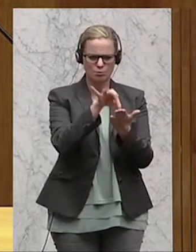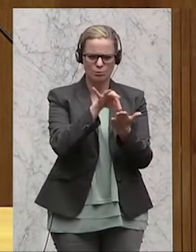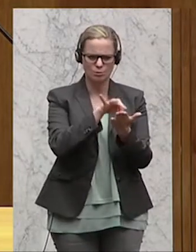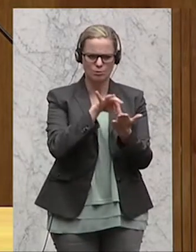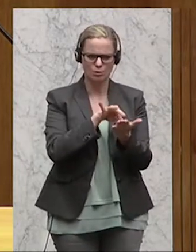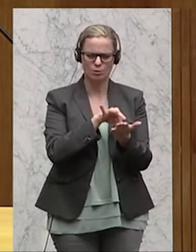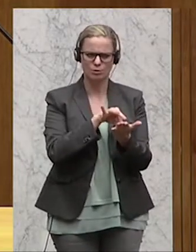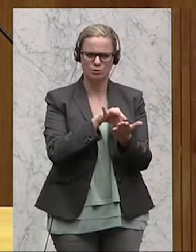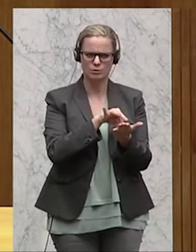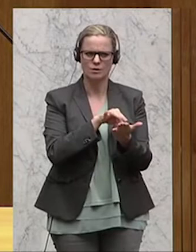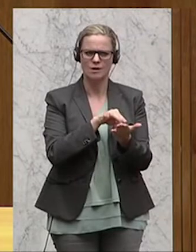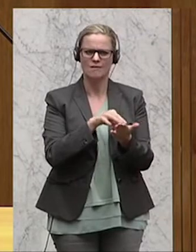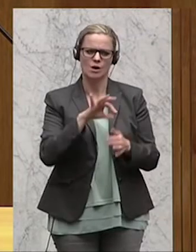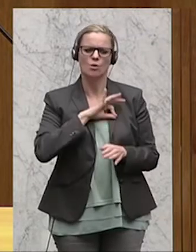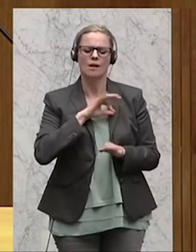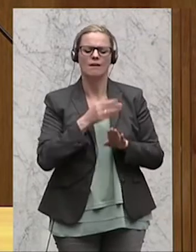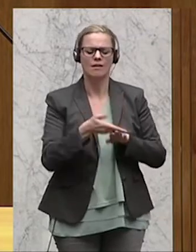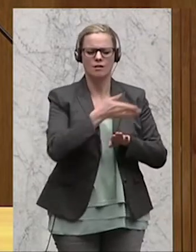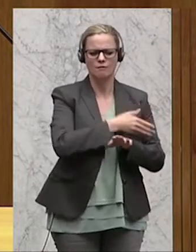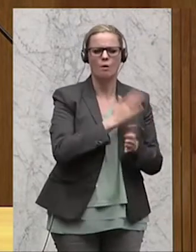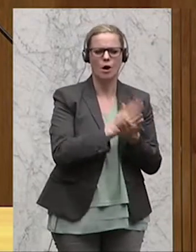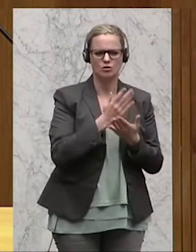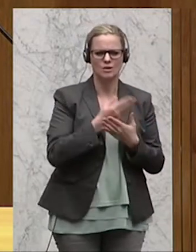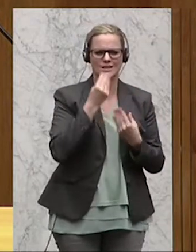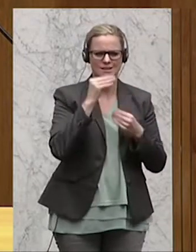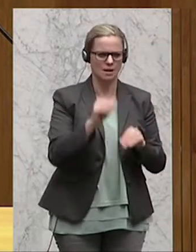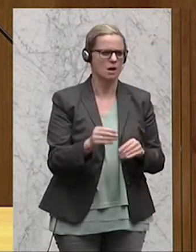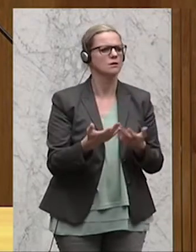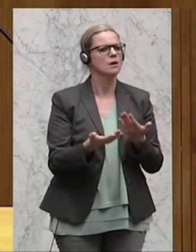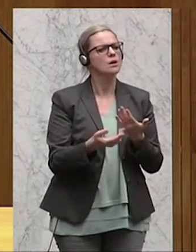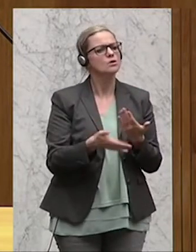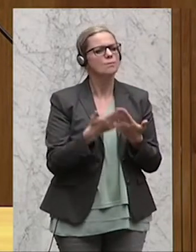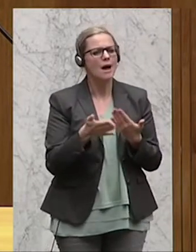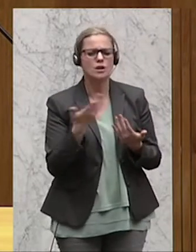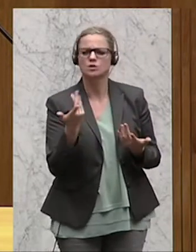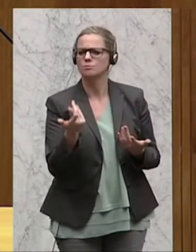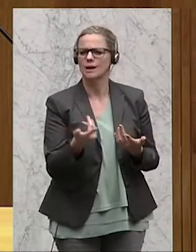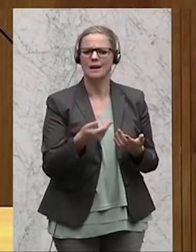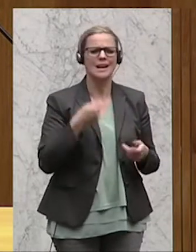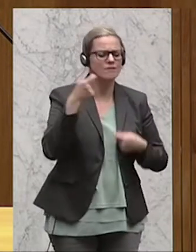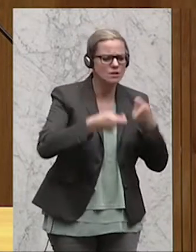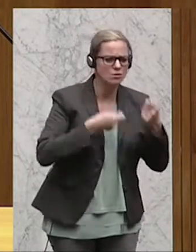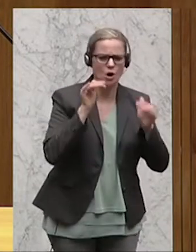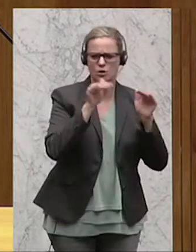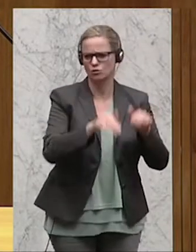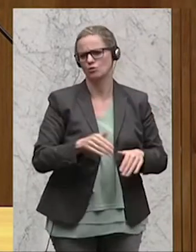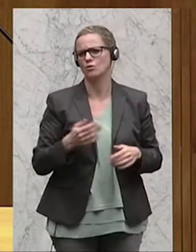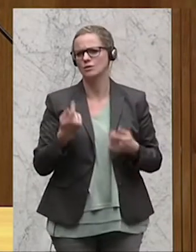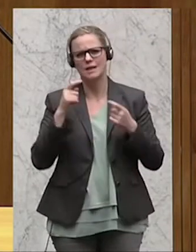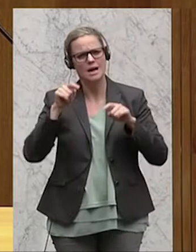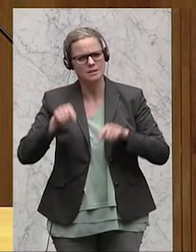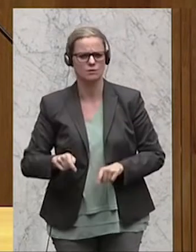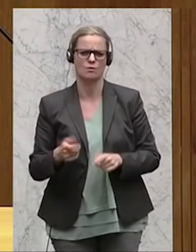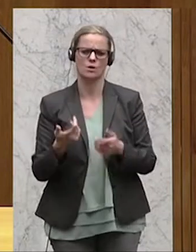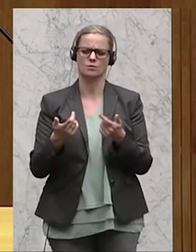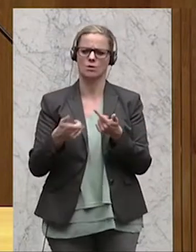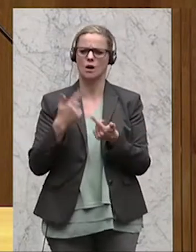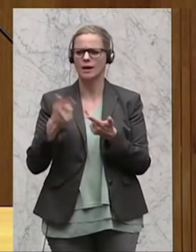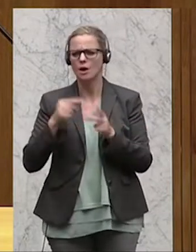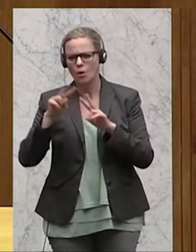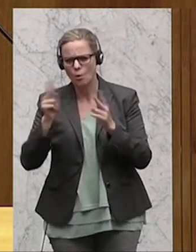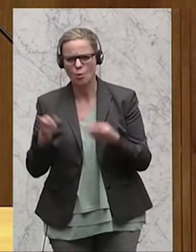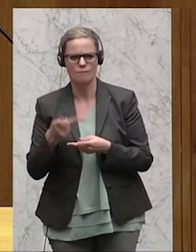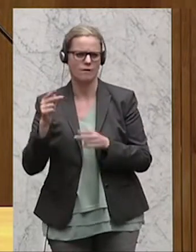Kolleginnen im Vorfeld schon angeführt worden. Stichwort Investitionsschutz, Arbeitnehmerinnenschutz, Daseinsvorsorge, Umweltstandards und vieles